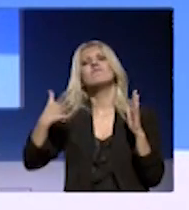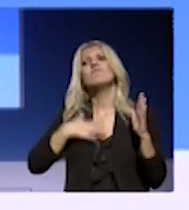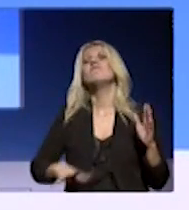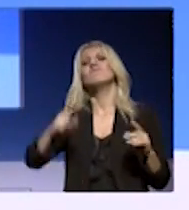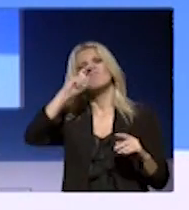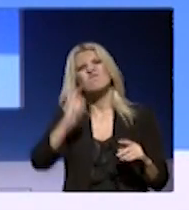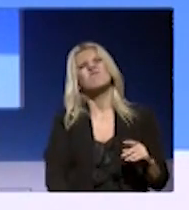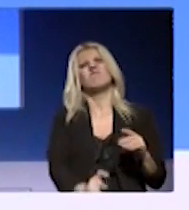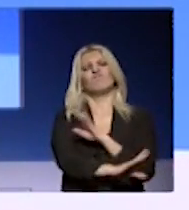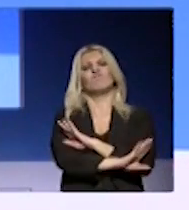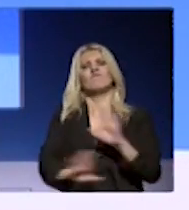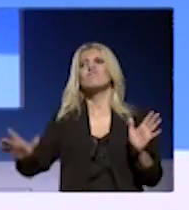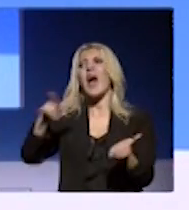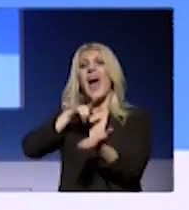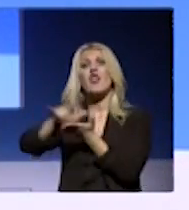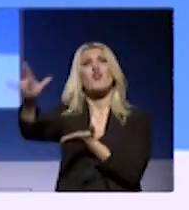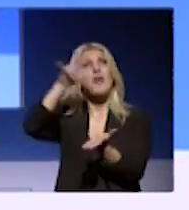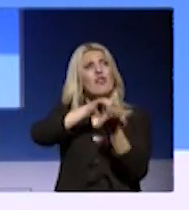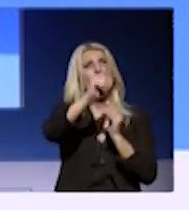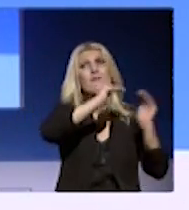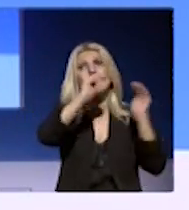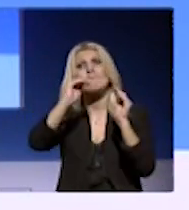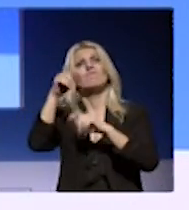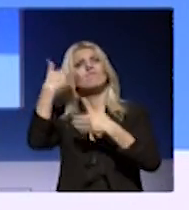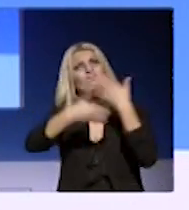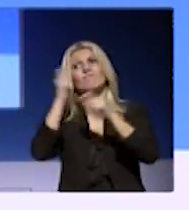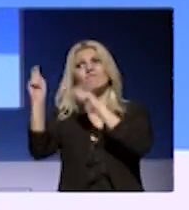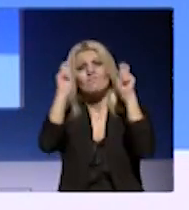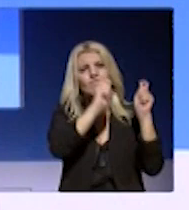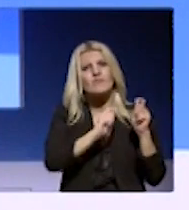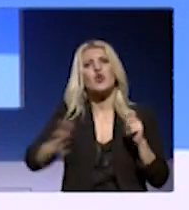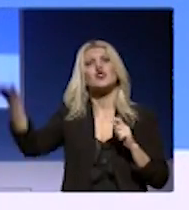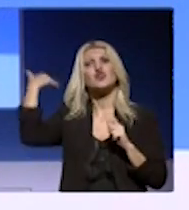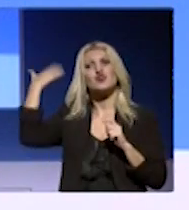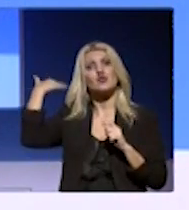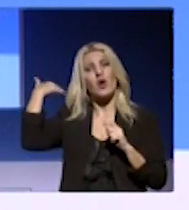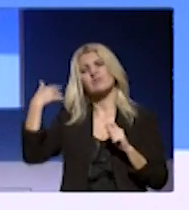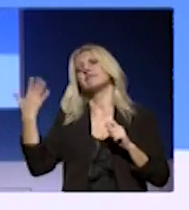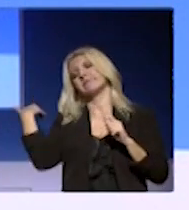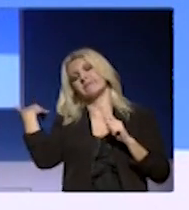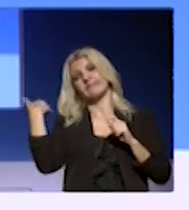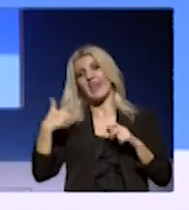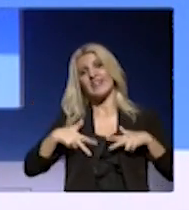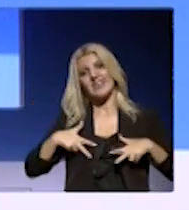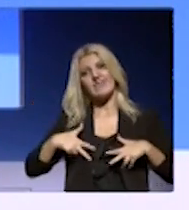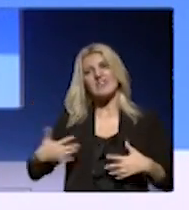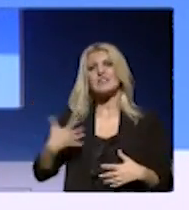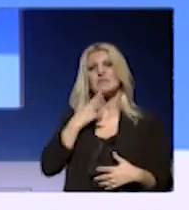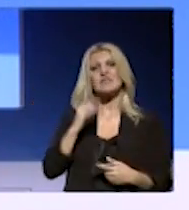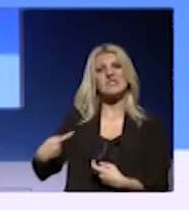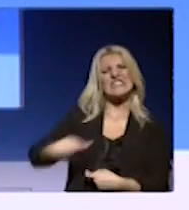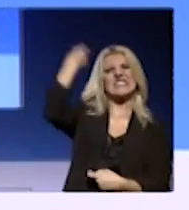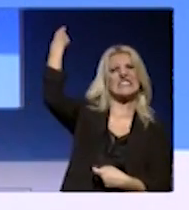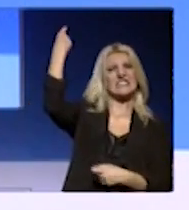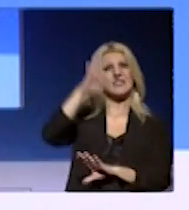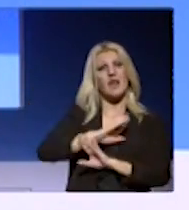πολεμήθηκε από την προηγούμενη κυβέρνηση, συνέχεια αναγκάστηκε να προσαρμοστεί στην πραγματικότητα, αλλά σήμερα, αν επισκεφτείτε, μια σειρά από περιφερειακά αεροδρόμια και